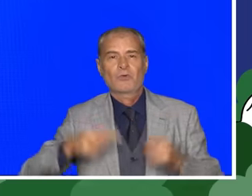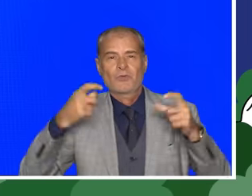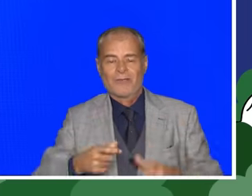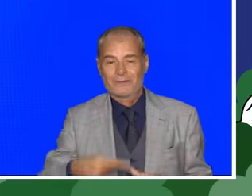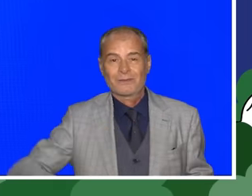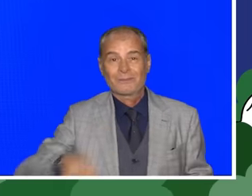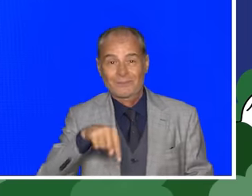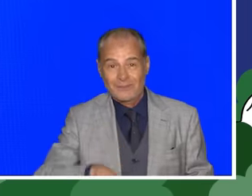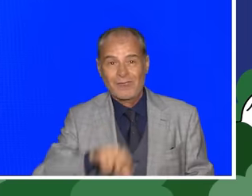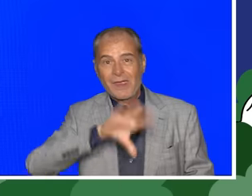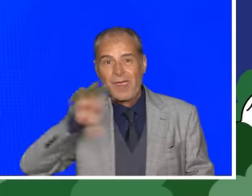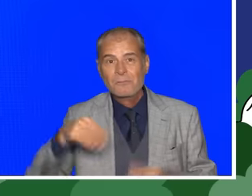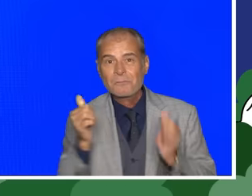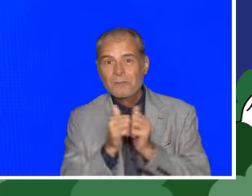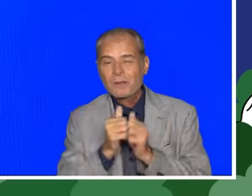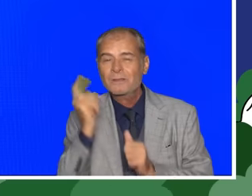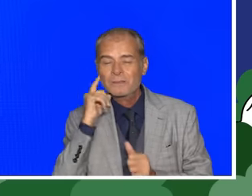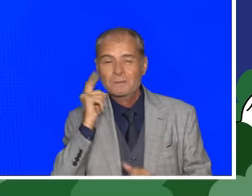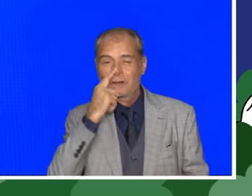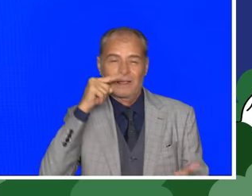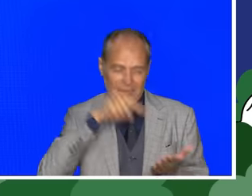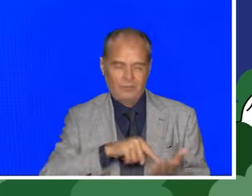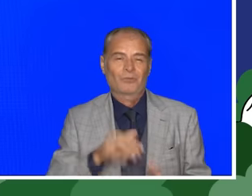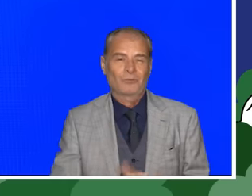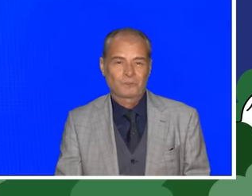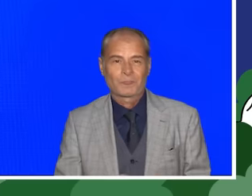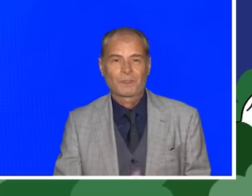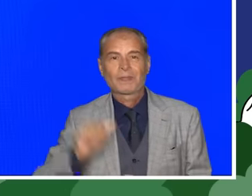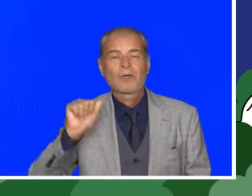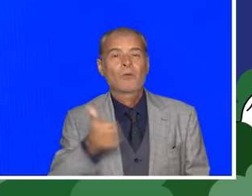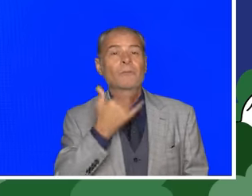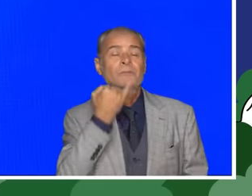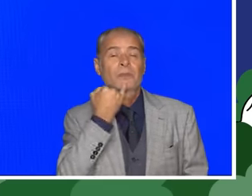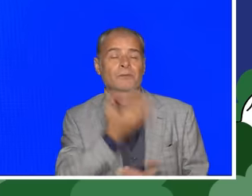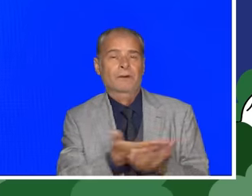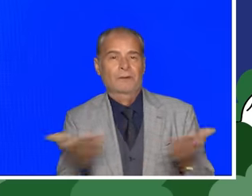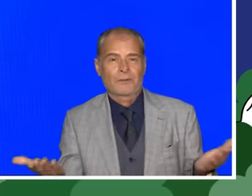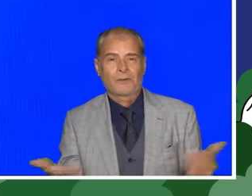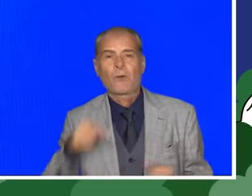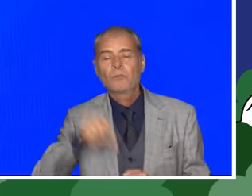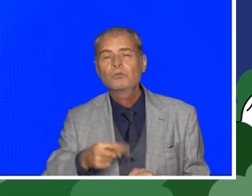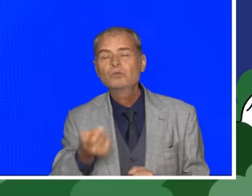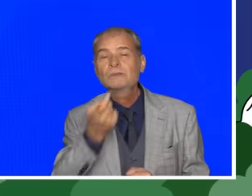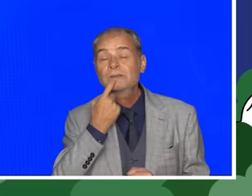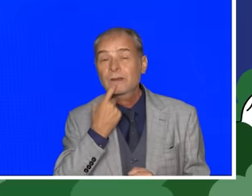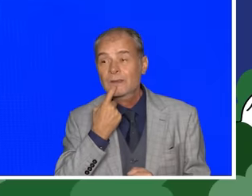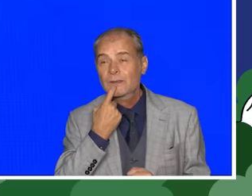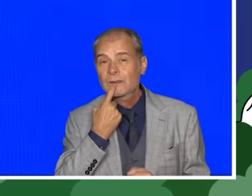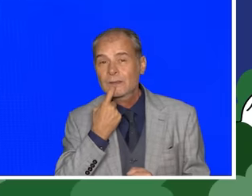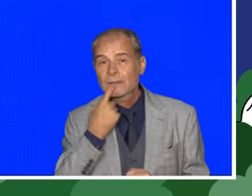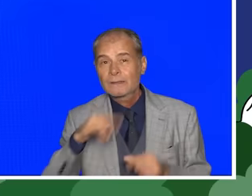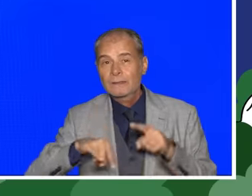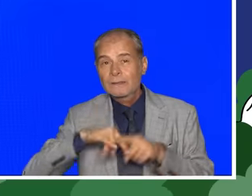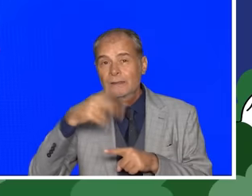hep beraber dinleyeceğimize de inanıyorum değerli katılımcılar bu yıl